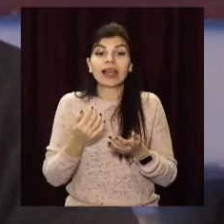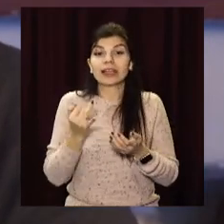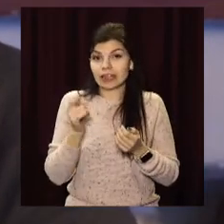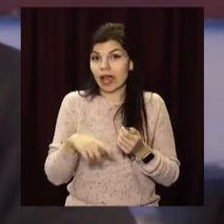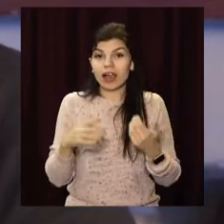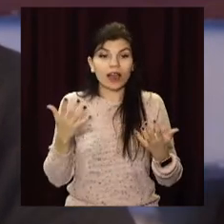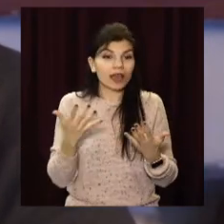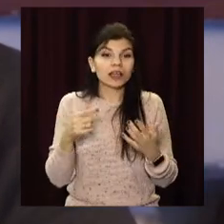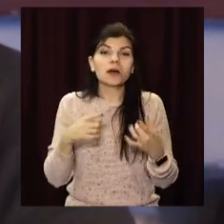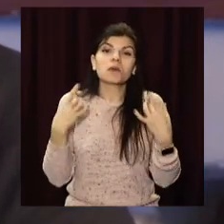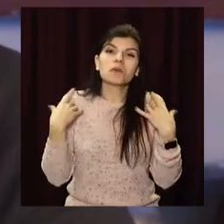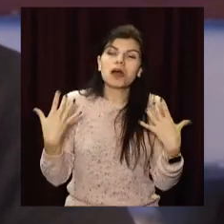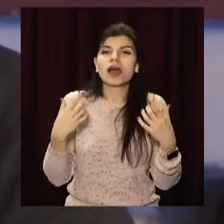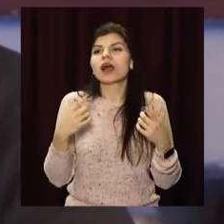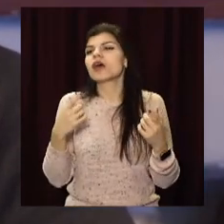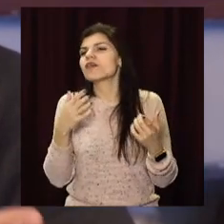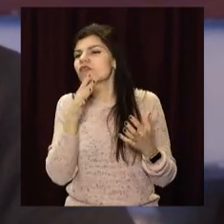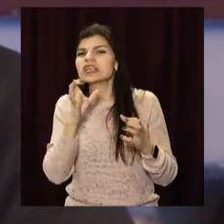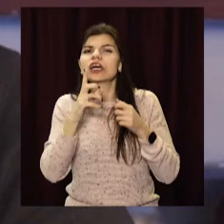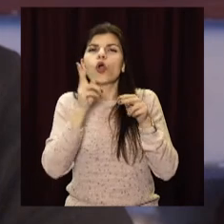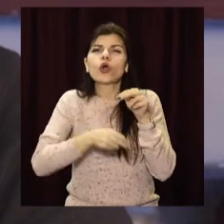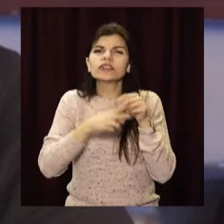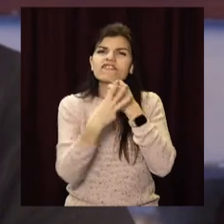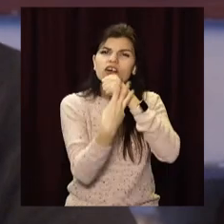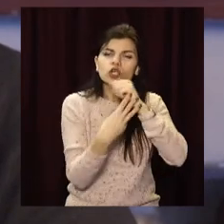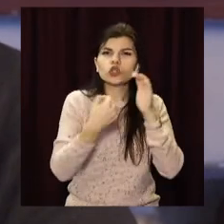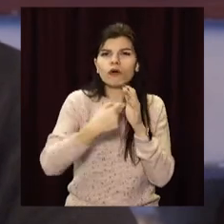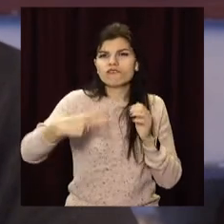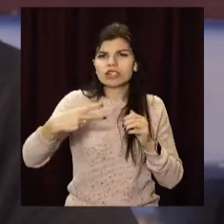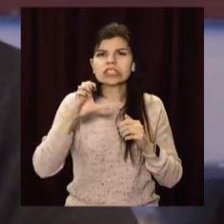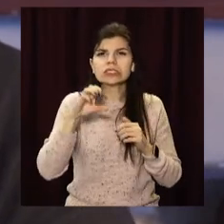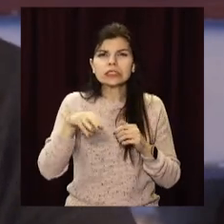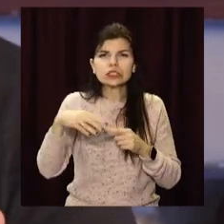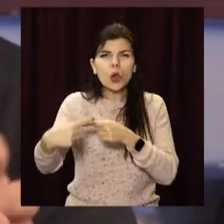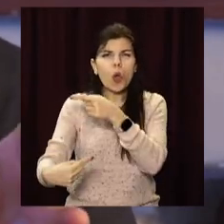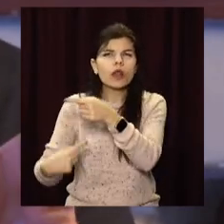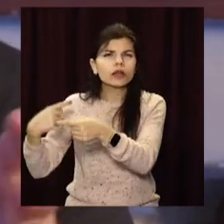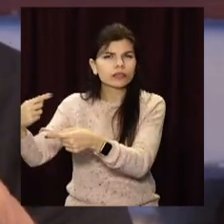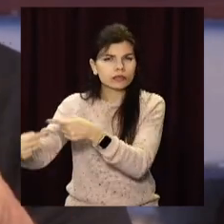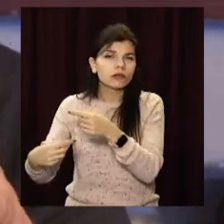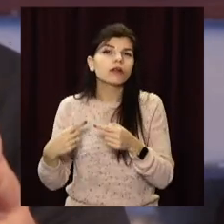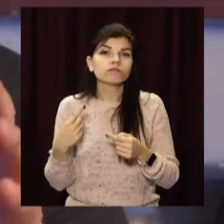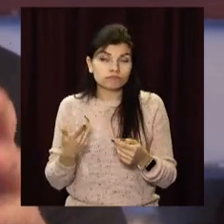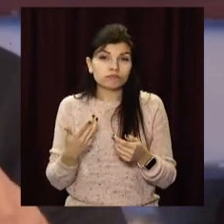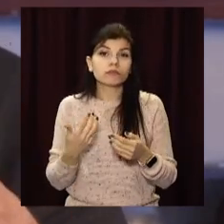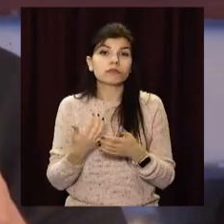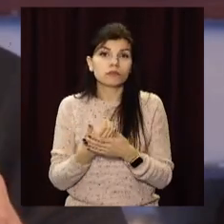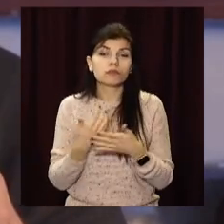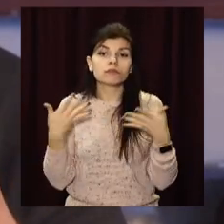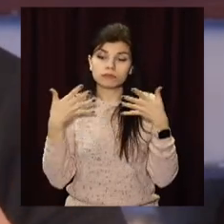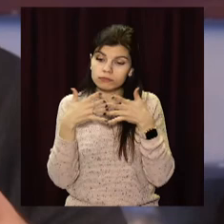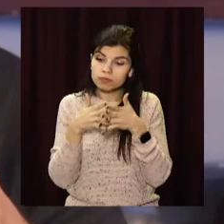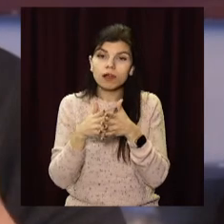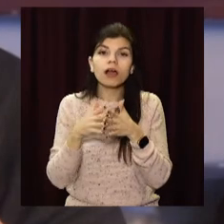які заходи тут відбувалися в різний час, з кінця 18-го до 20-го століття, таким чином поєднавши таку